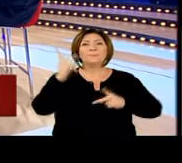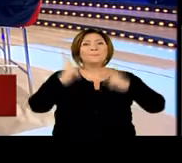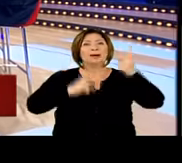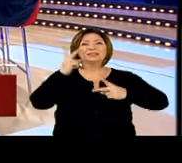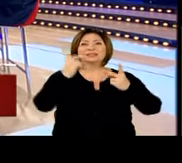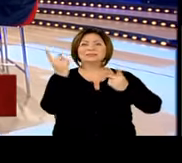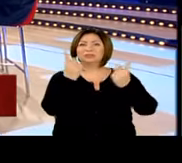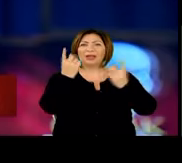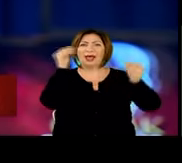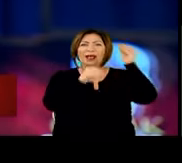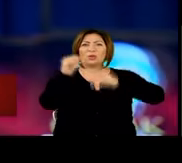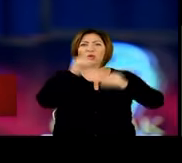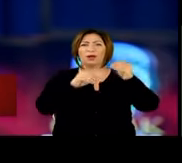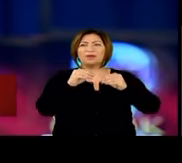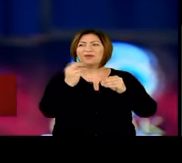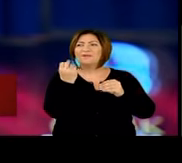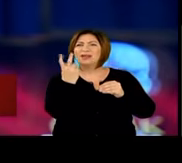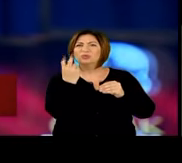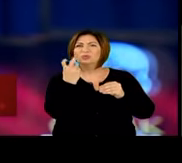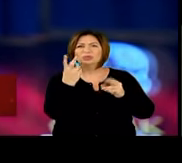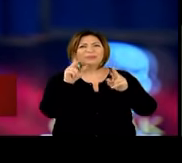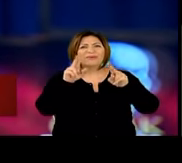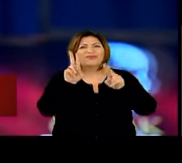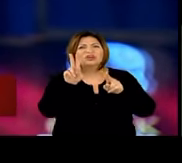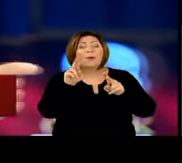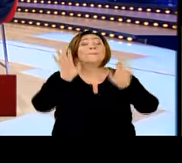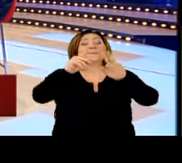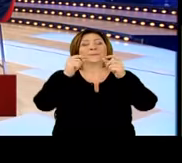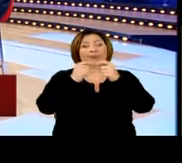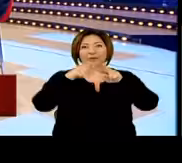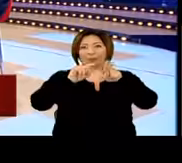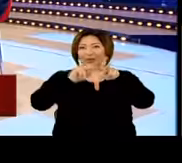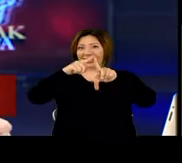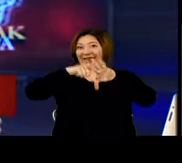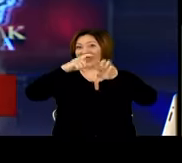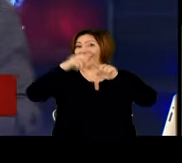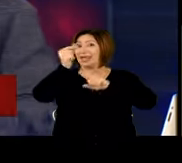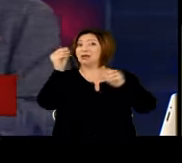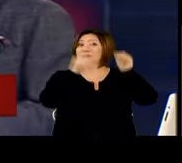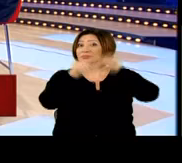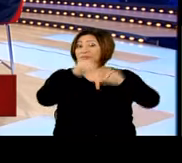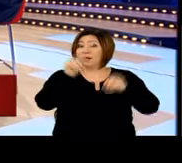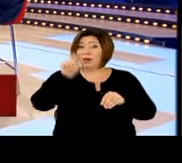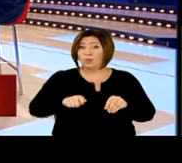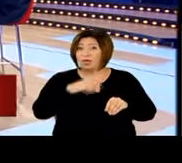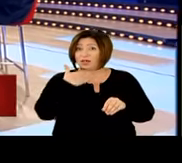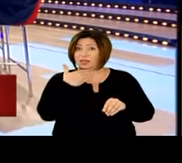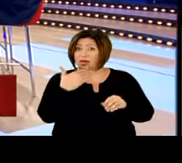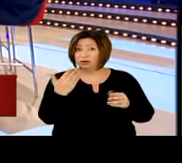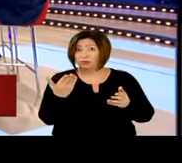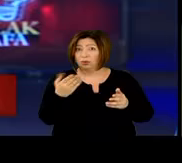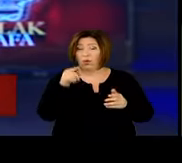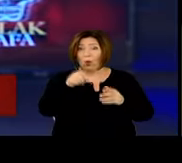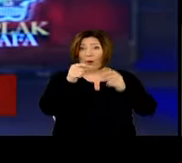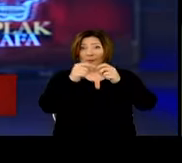ekliyorlar. Nedir o? Virüsler mi? Bakteri. Bir takım bakteriler yapıyor, koyuyorlar. Bakteriler ekliyorlar filan.